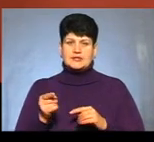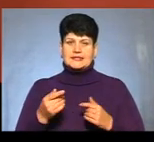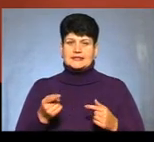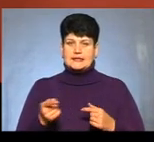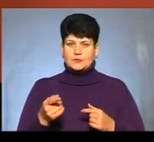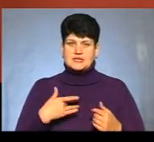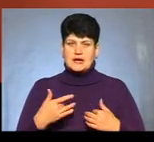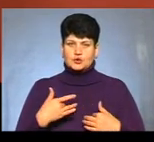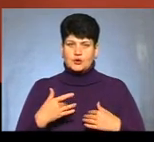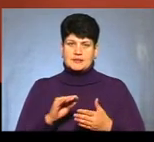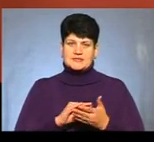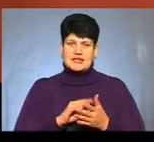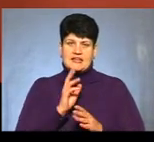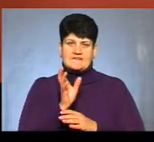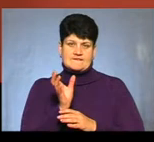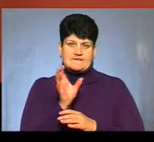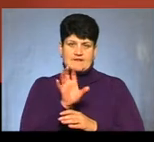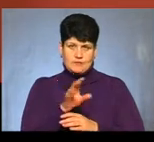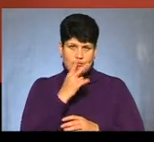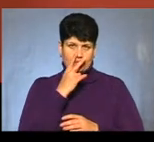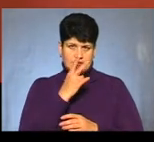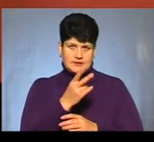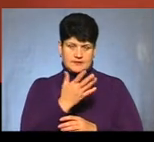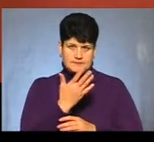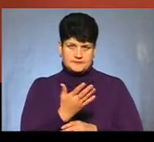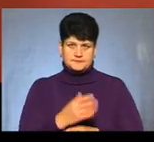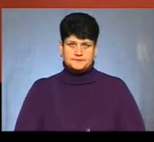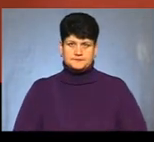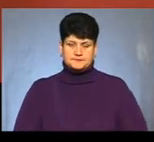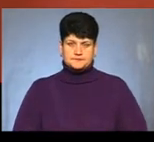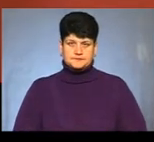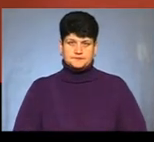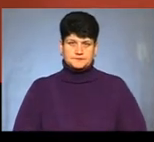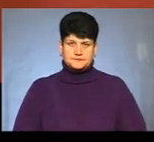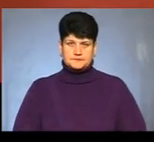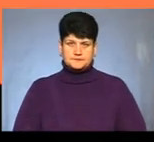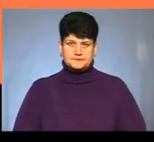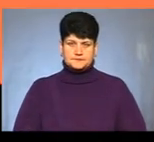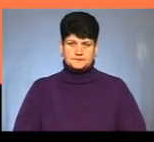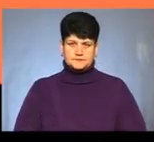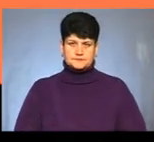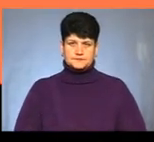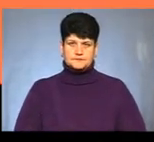актори записали відеозвернення для їхньої підтримки. Дивимося сюжет мого колеги Богдана Боденчука.